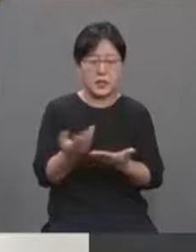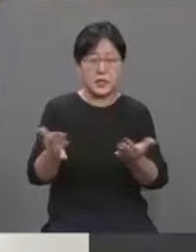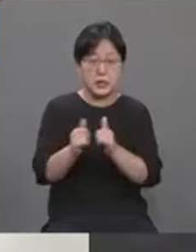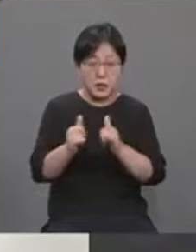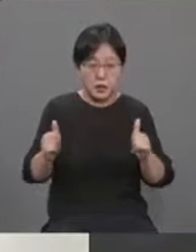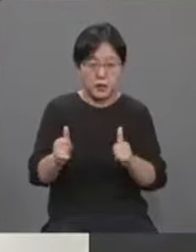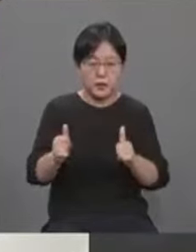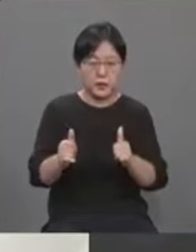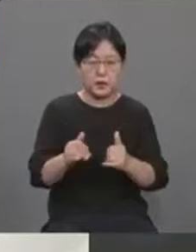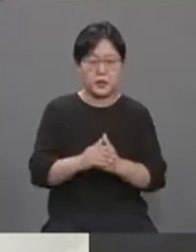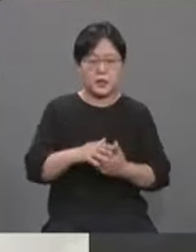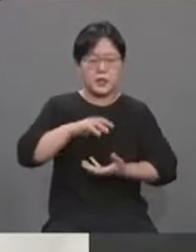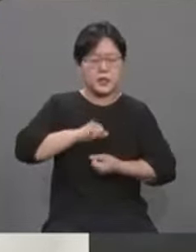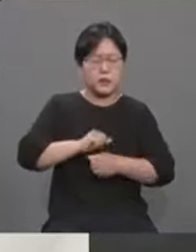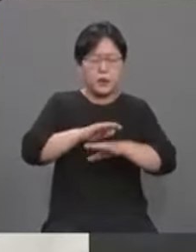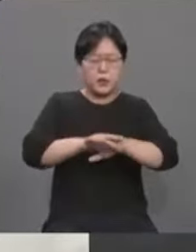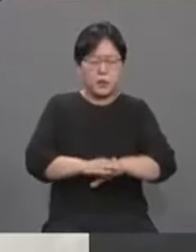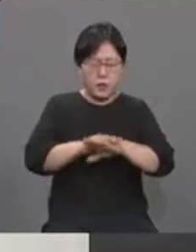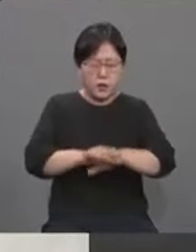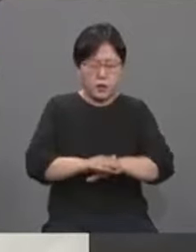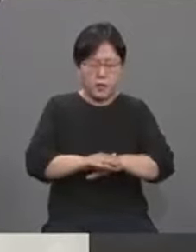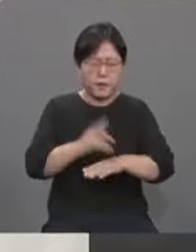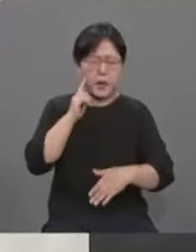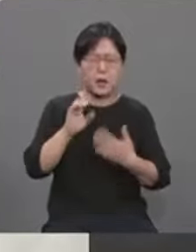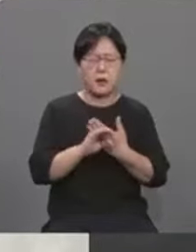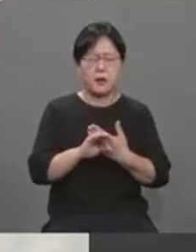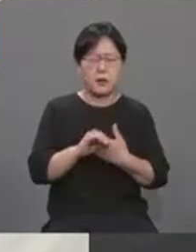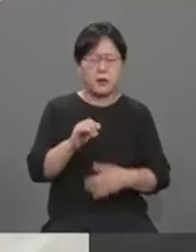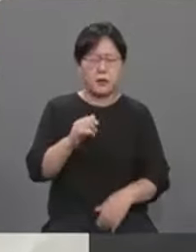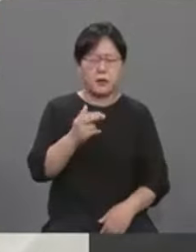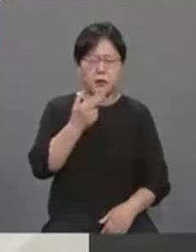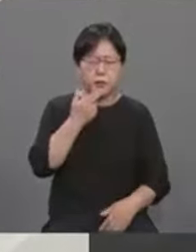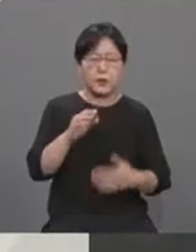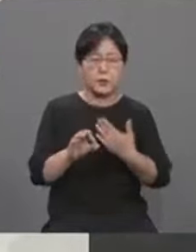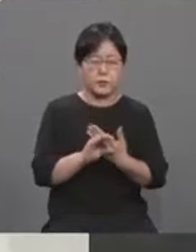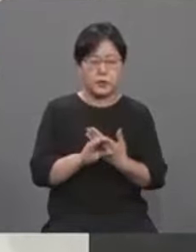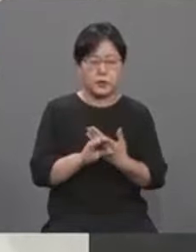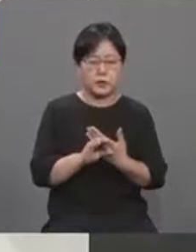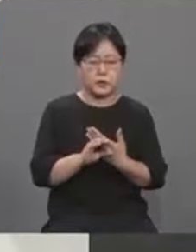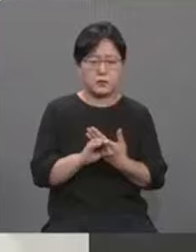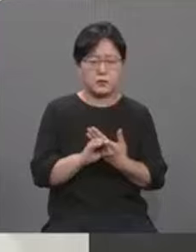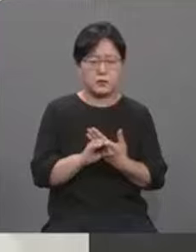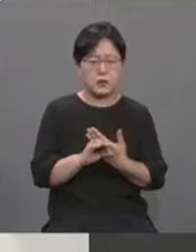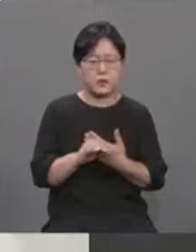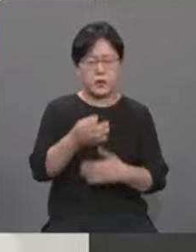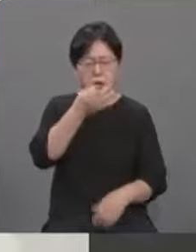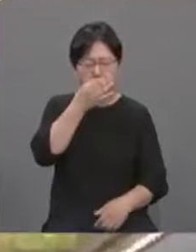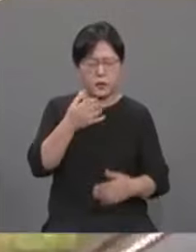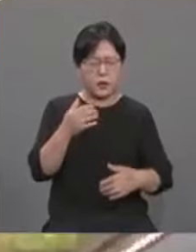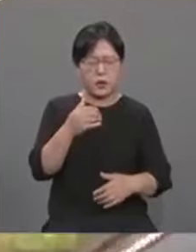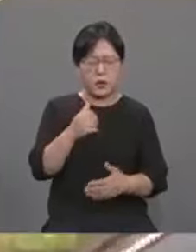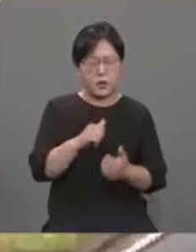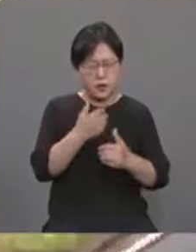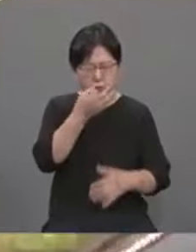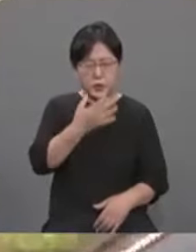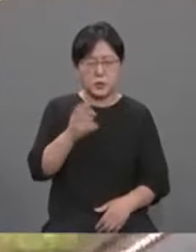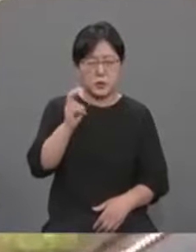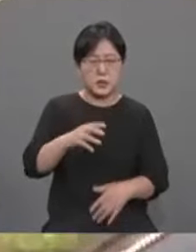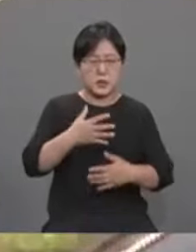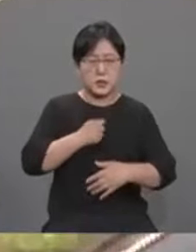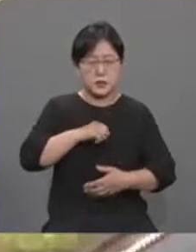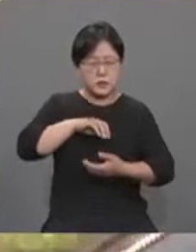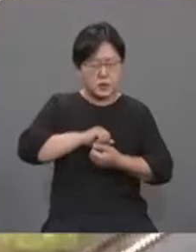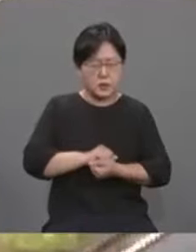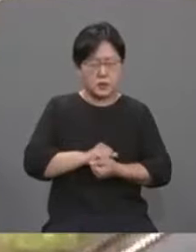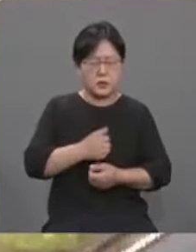그 직원분들이 여기 심폐소생 수술 안 했으면은 굉장히 어려웠다고 하더라고요. 여기 병원에서도. 심정지 환자를